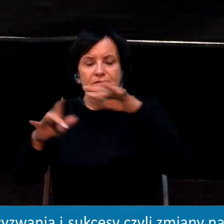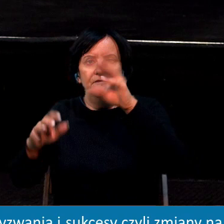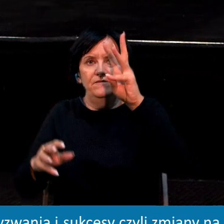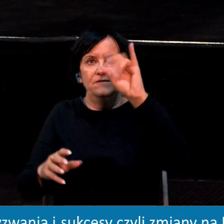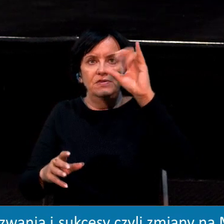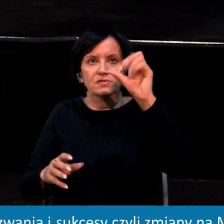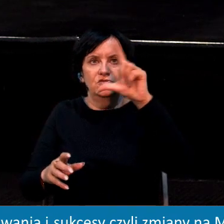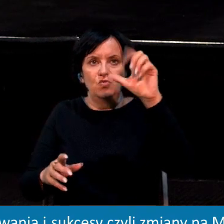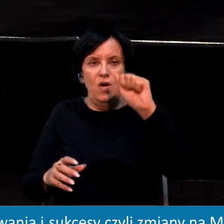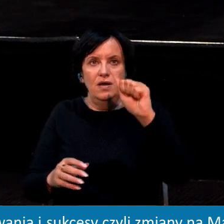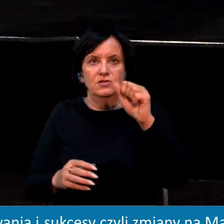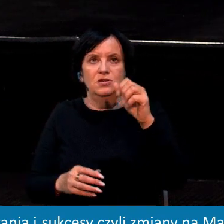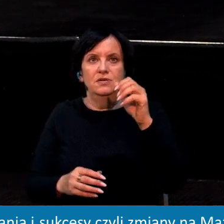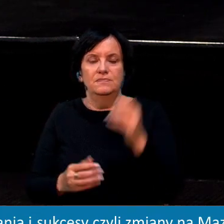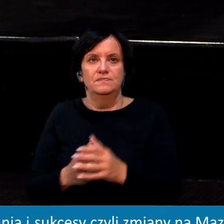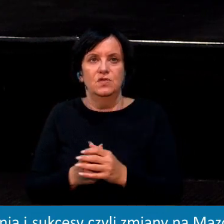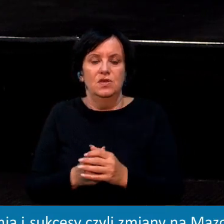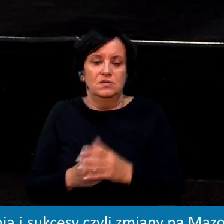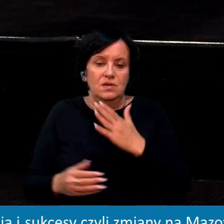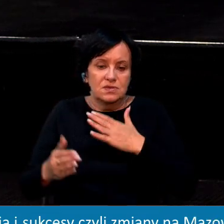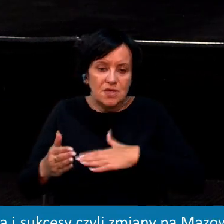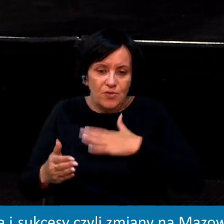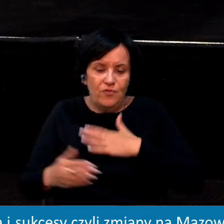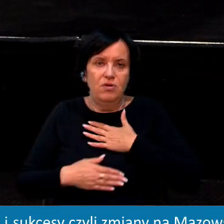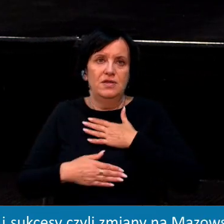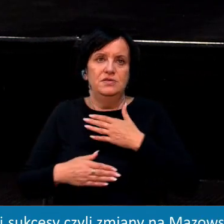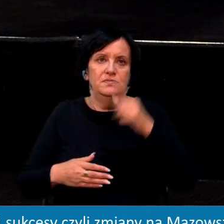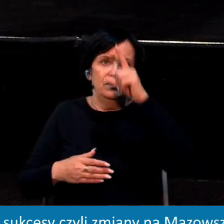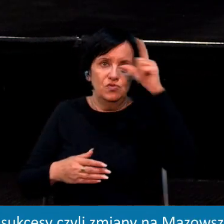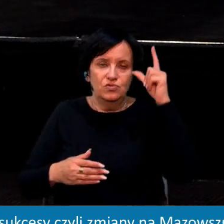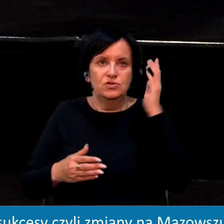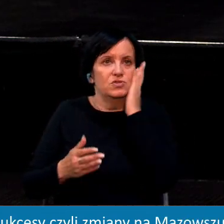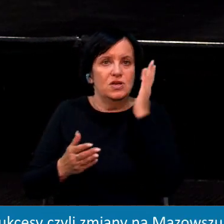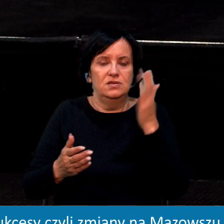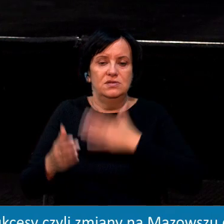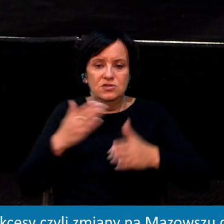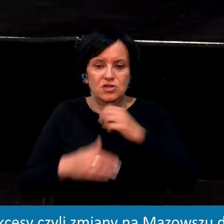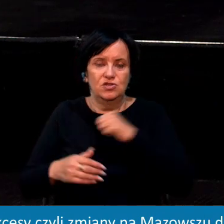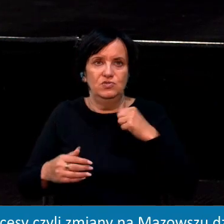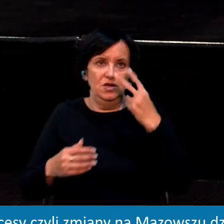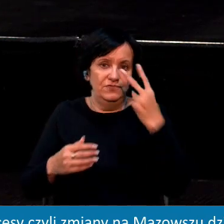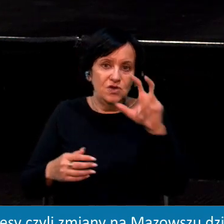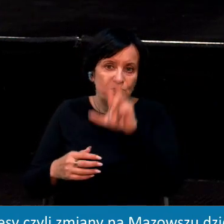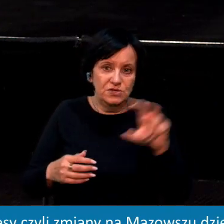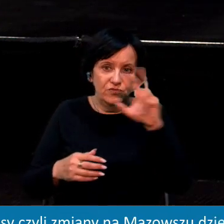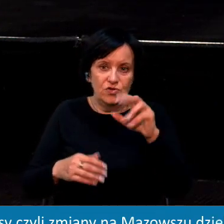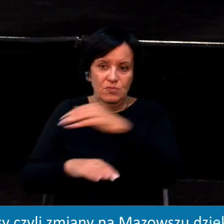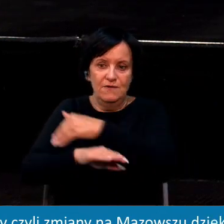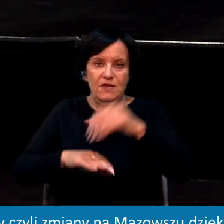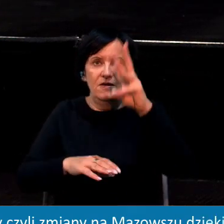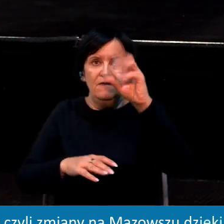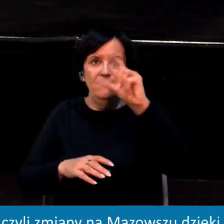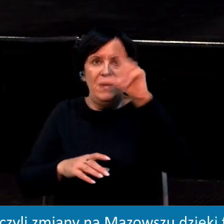wielką sympatią płocczan ze względu na to, że wyglądają rzeczywiście fantastycznie. Moi koledzy, którzy przyjechali z Warszawy, powiedzieli, że tak naprawdę